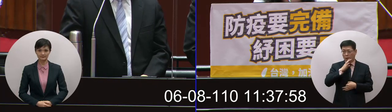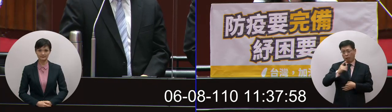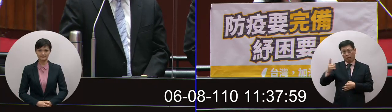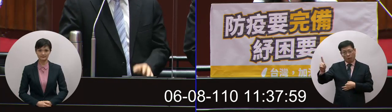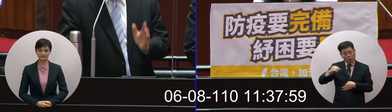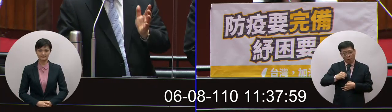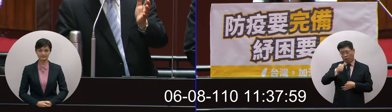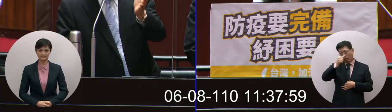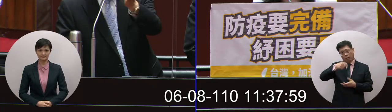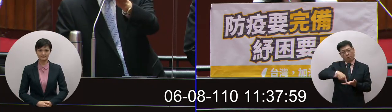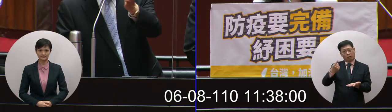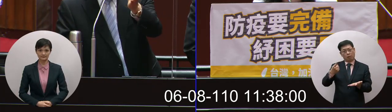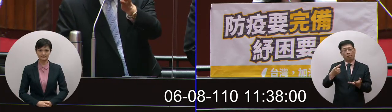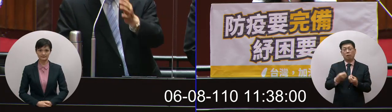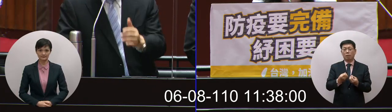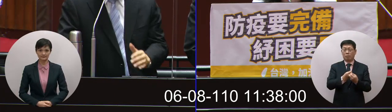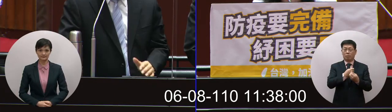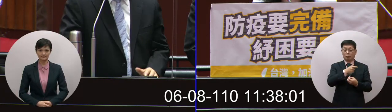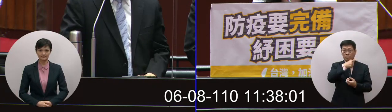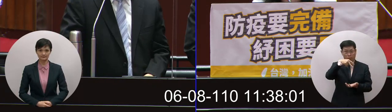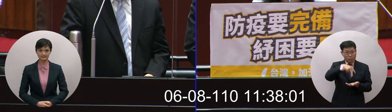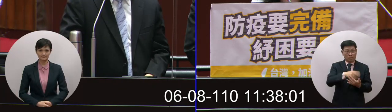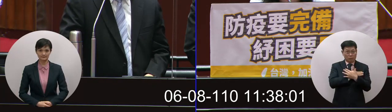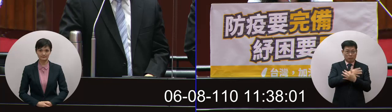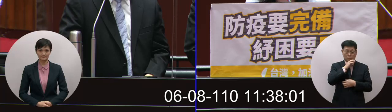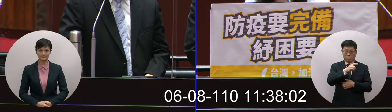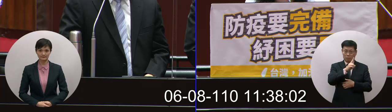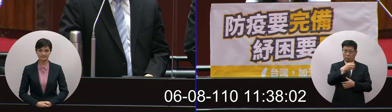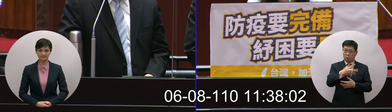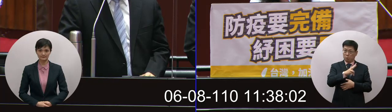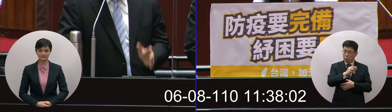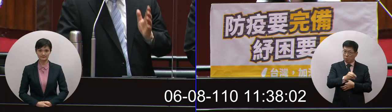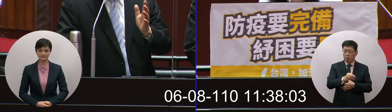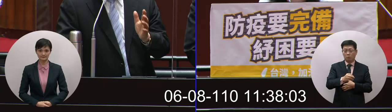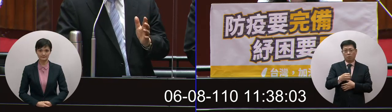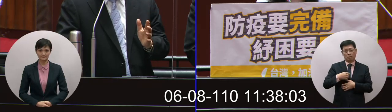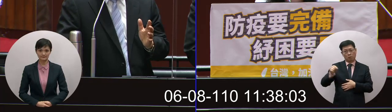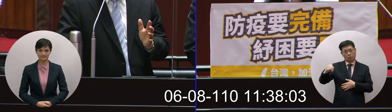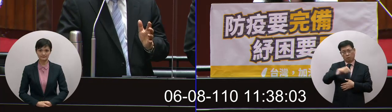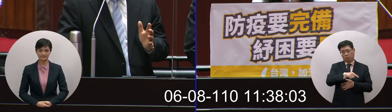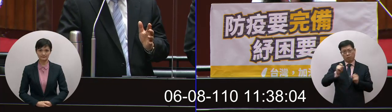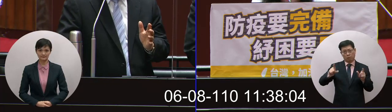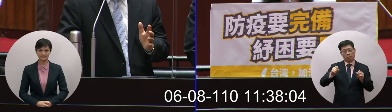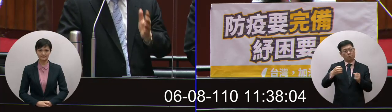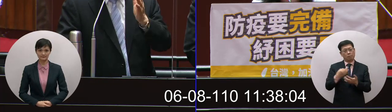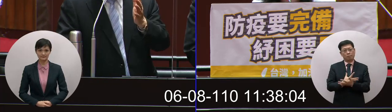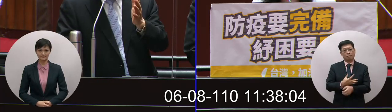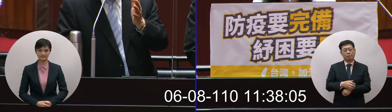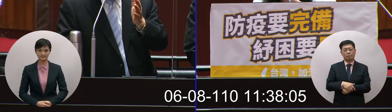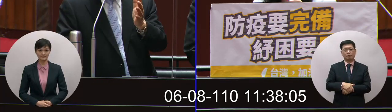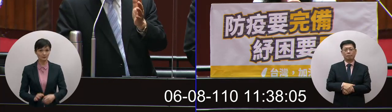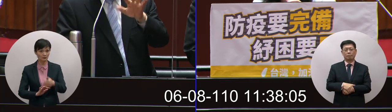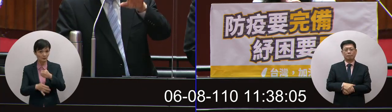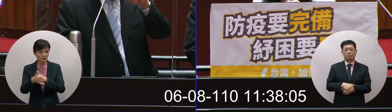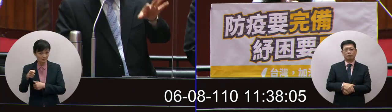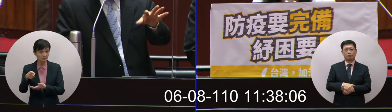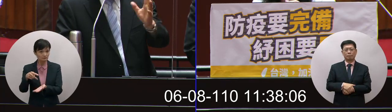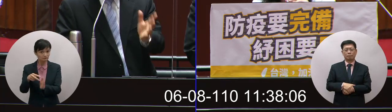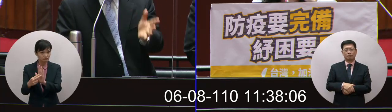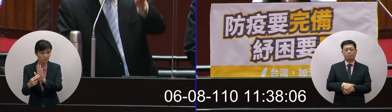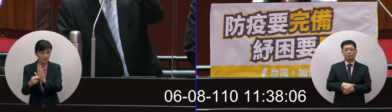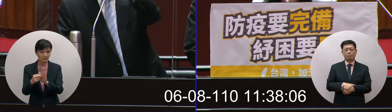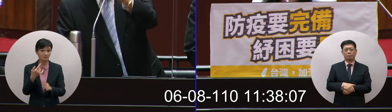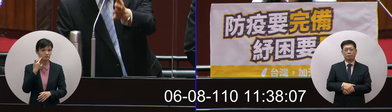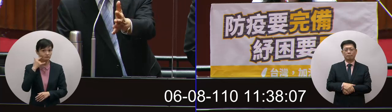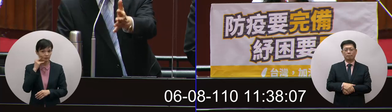次10000块的部分。那以私立幼儿园来说，其实都是1万多2万的部分，所以其实在这部分我们会认为不够的。 委员现在所讲的不是家